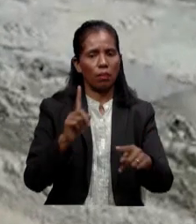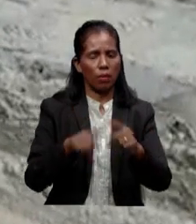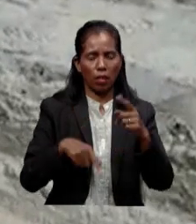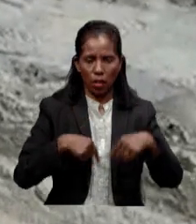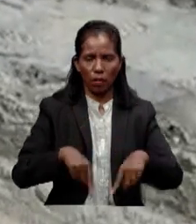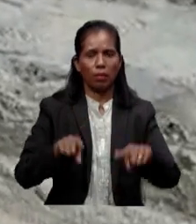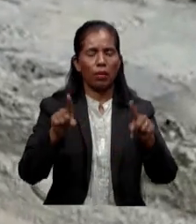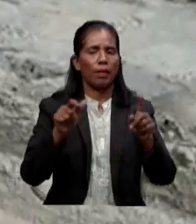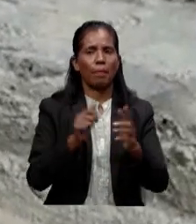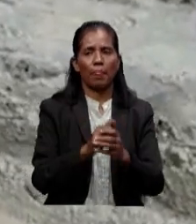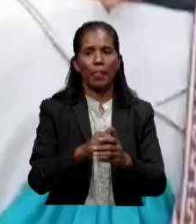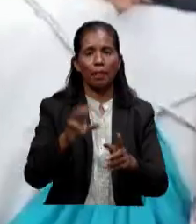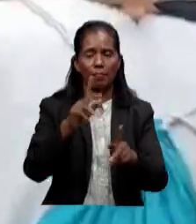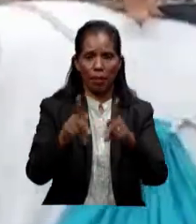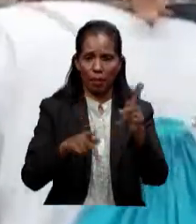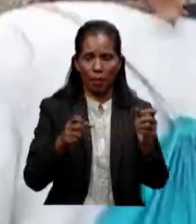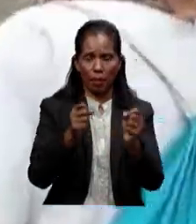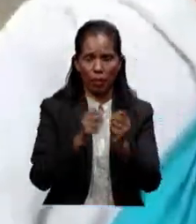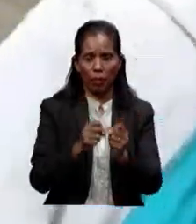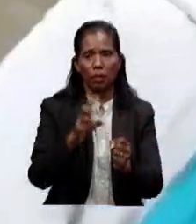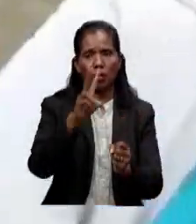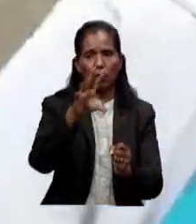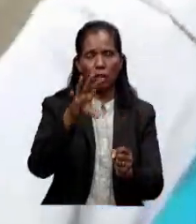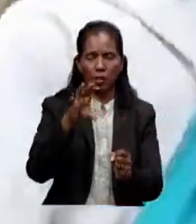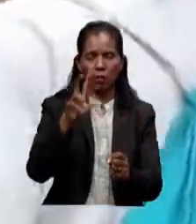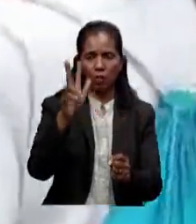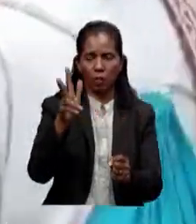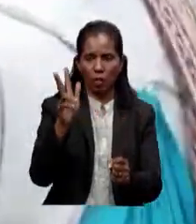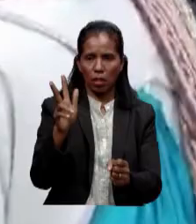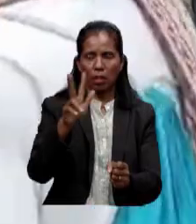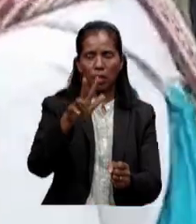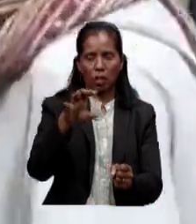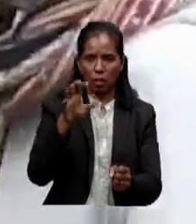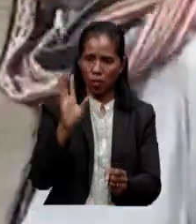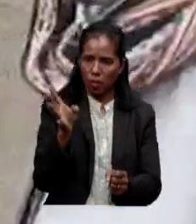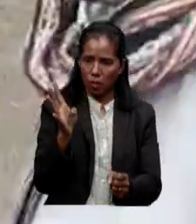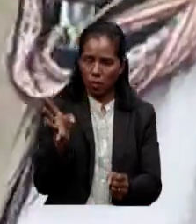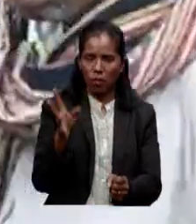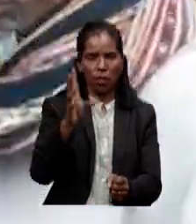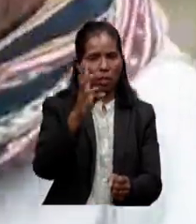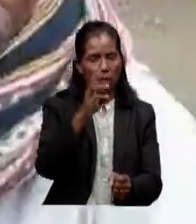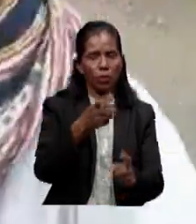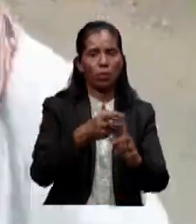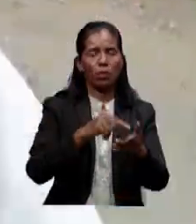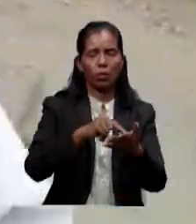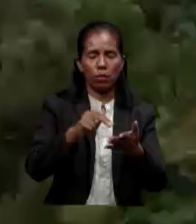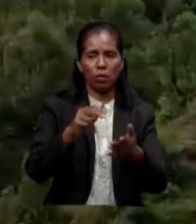Total populasaun ia suku Fatubosa hamutu krihun 2850 urai Senen. Husi numerune